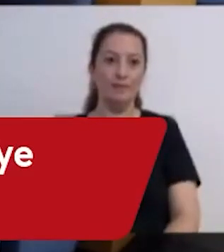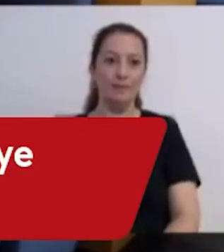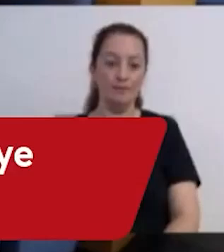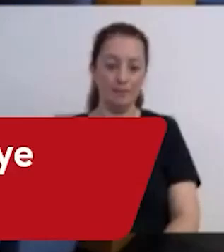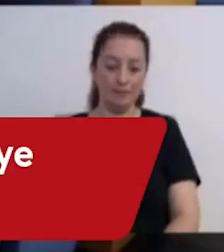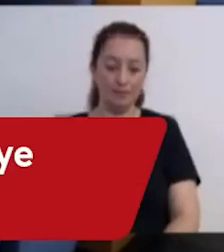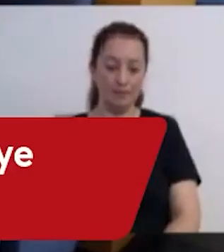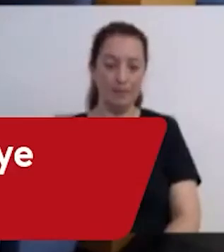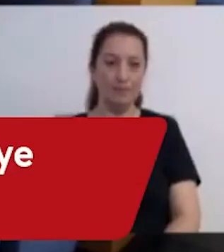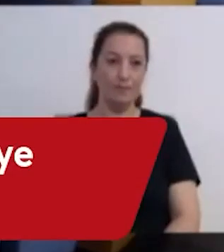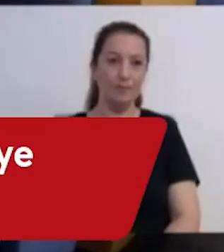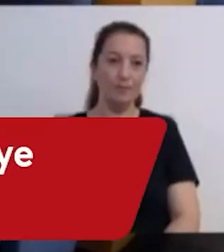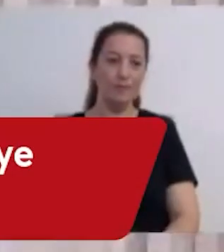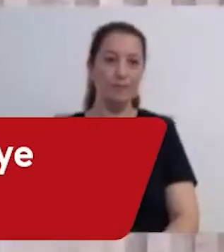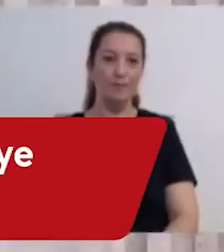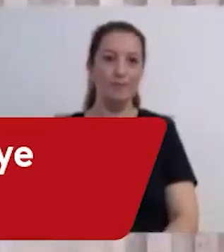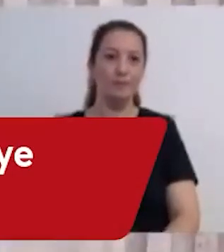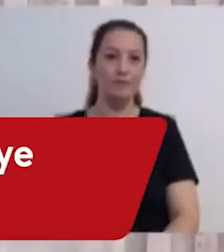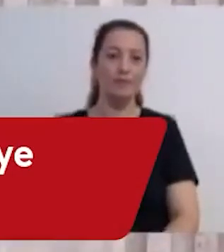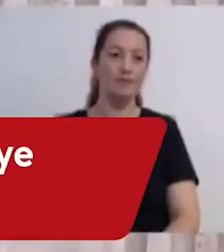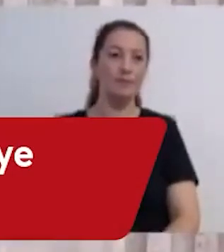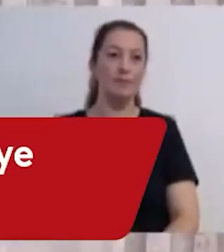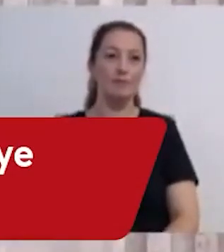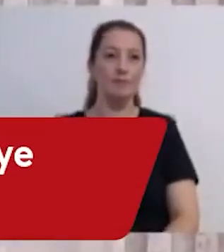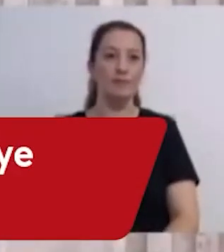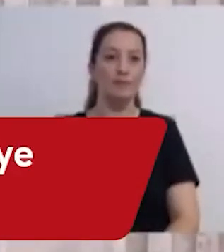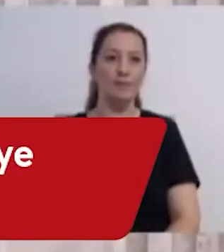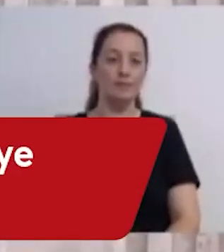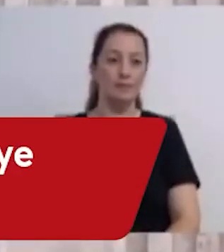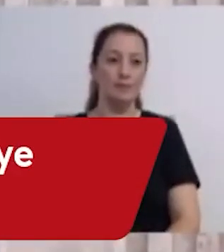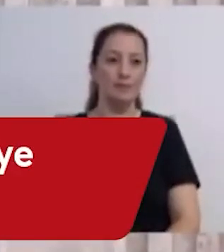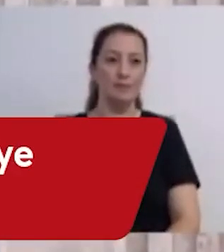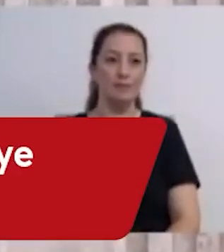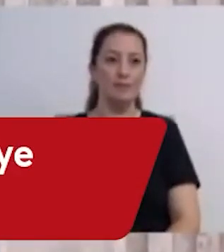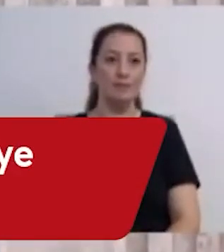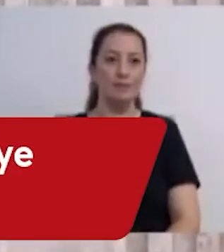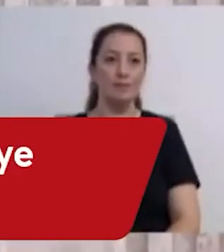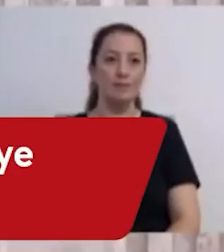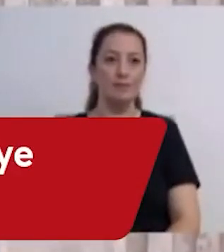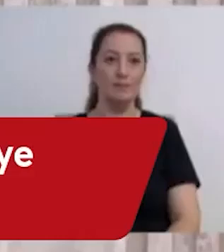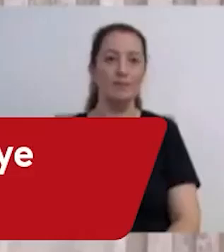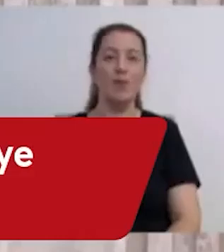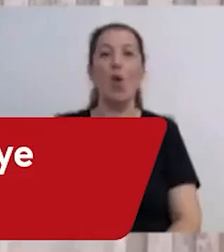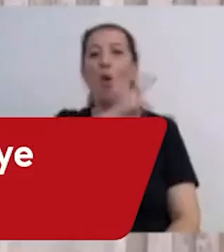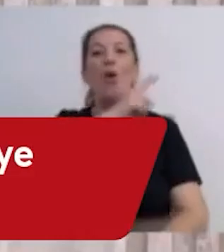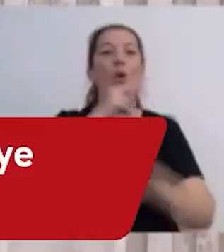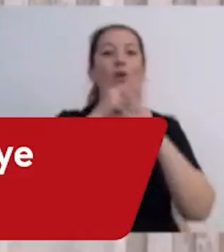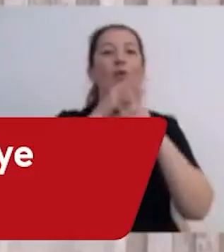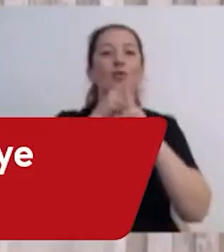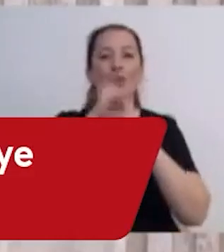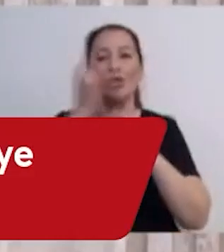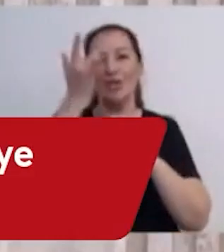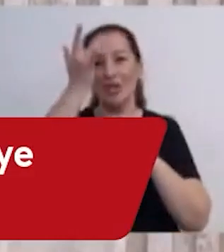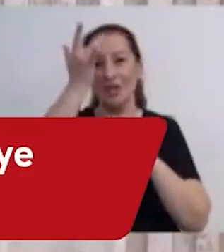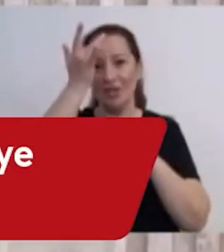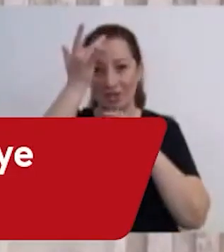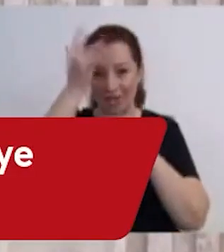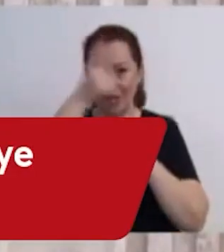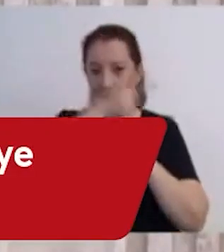söyleyeyim? Konuşmacının şehitlerle ilgili kısmı ve Sivas Spor'la tebrik kısmı